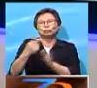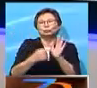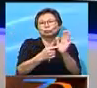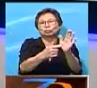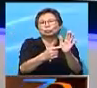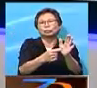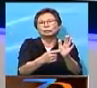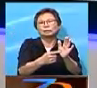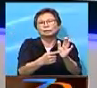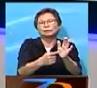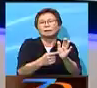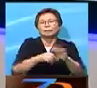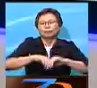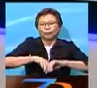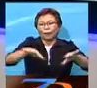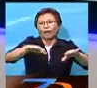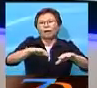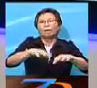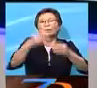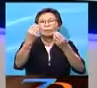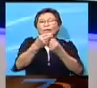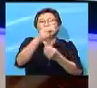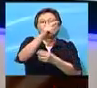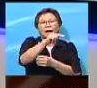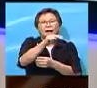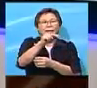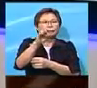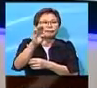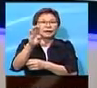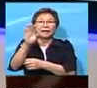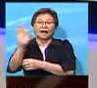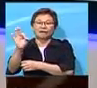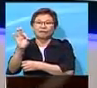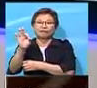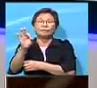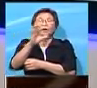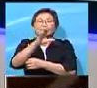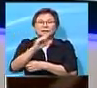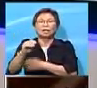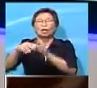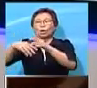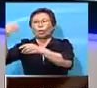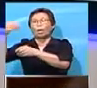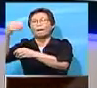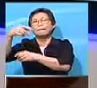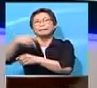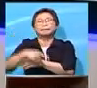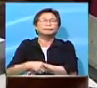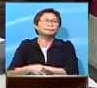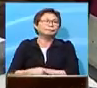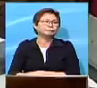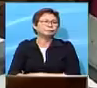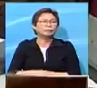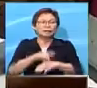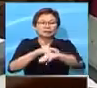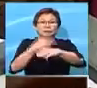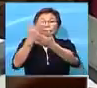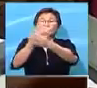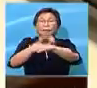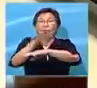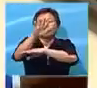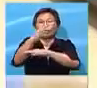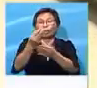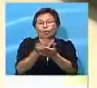melalui pengecilan penyebaran antara kadar ndf pesisir dan luar pesisir sehingga 5 petang tadi Ringgit